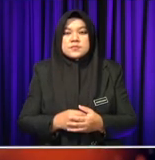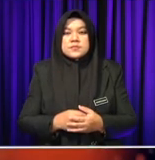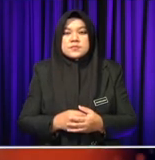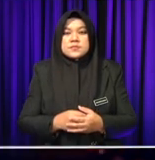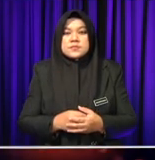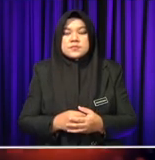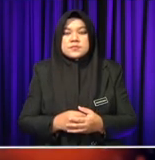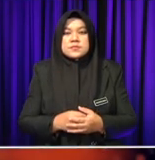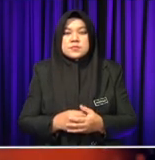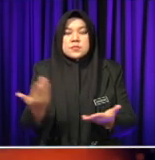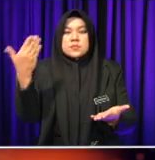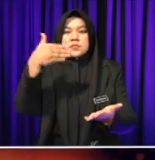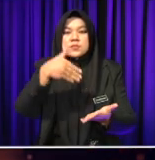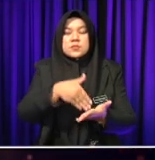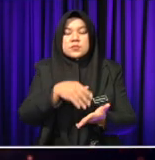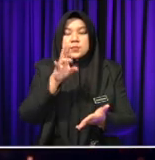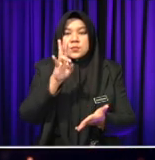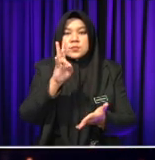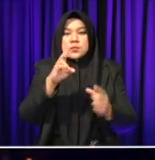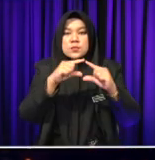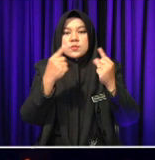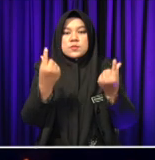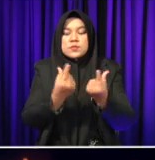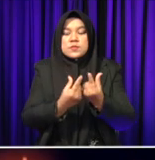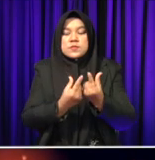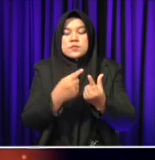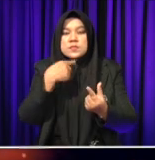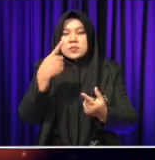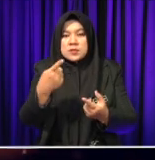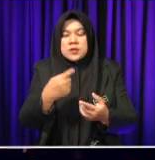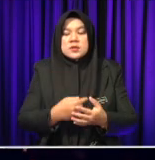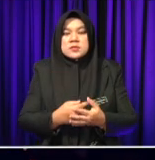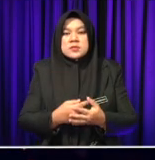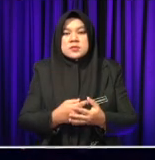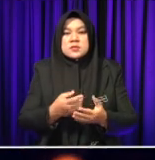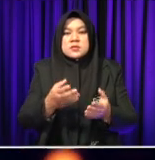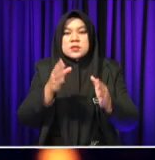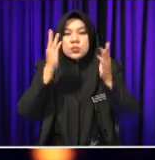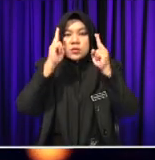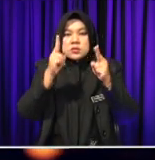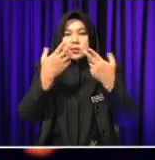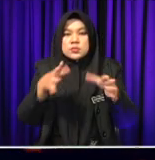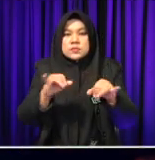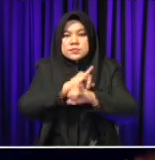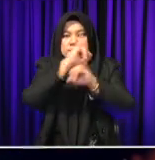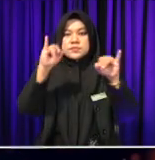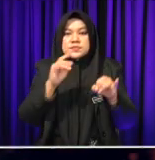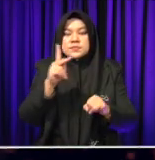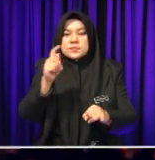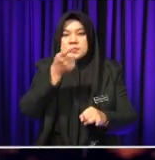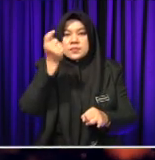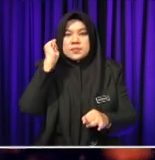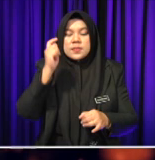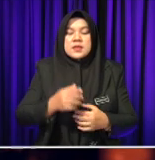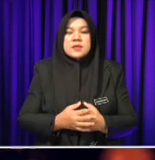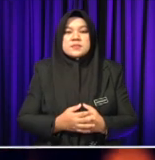kita buat relay Ulang balik ketujuh-tujuh golongan tersebut yang ah Terangkan tadi okey kita mula daripada Hanita yang